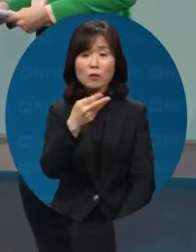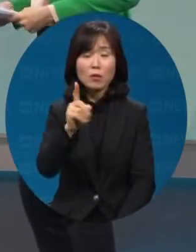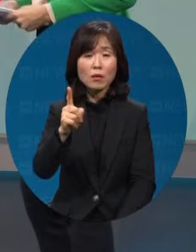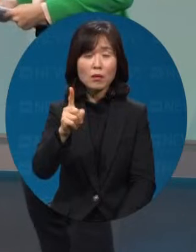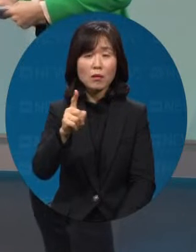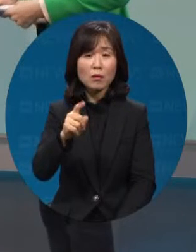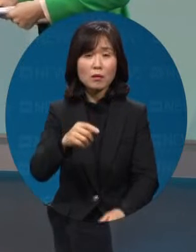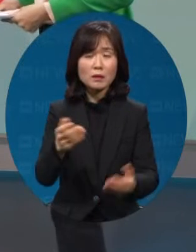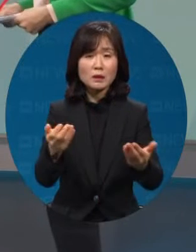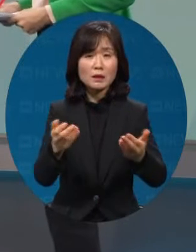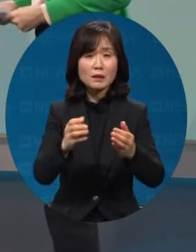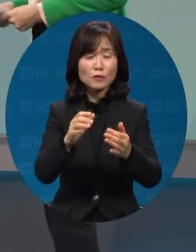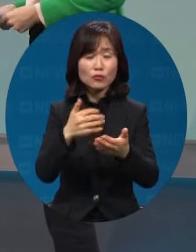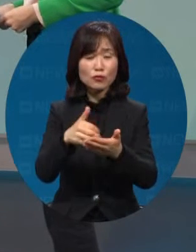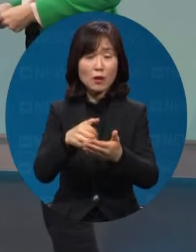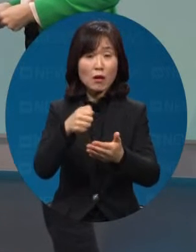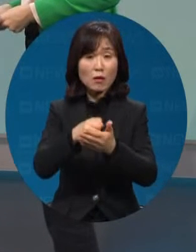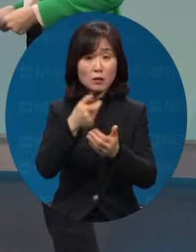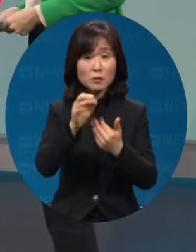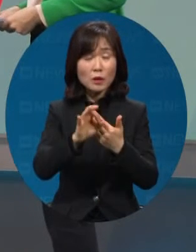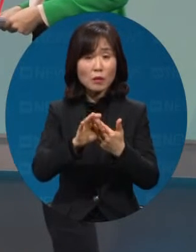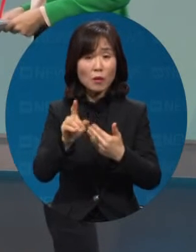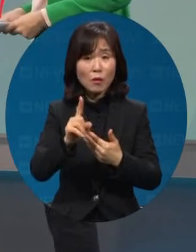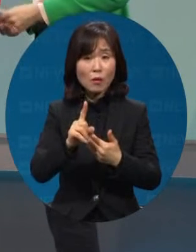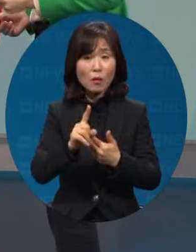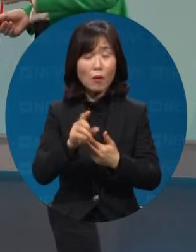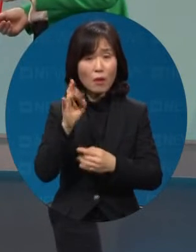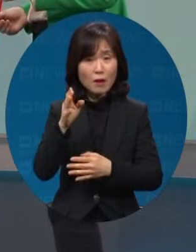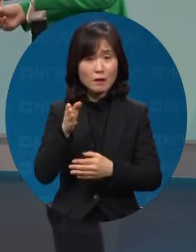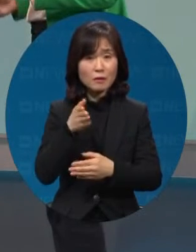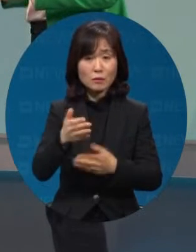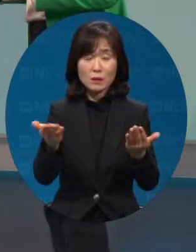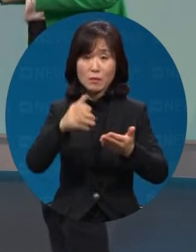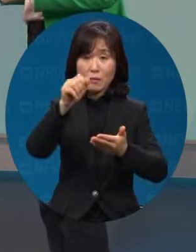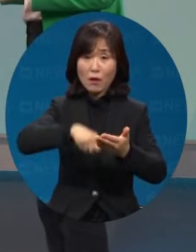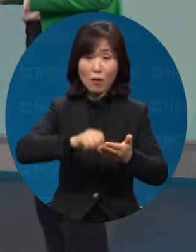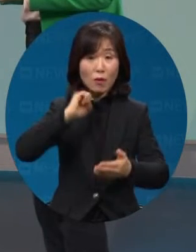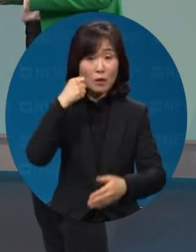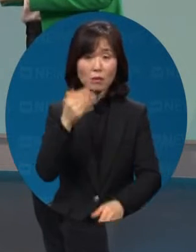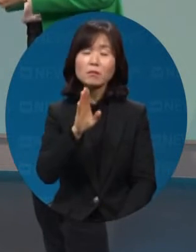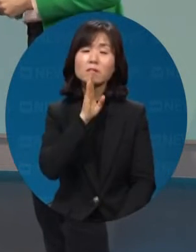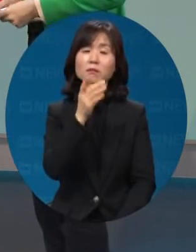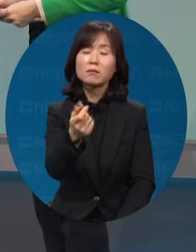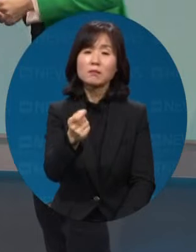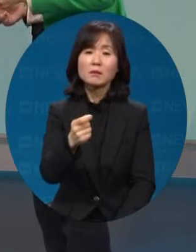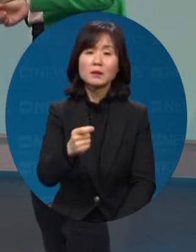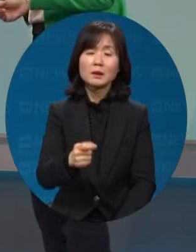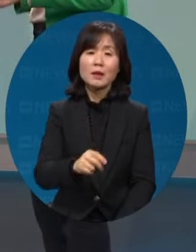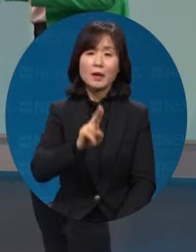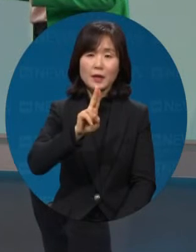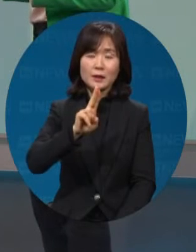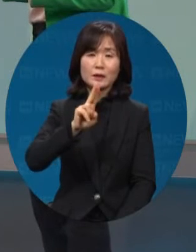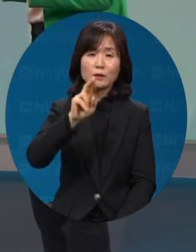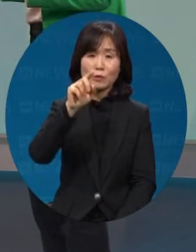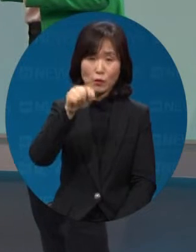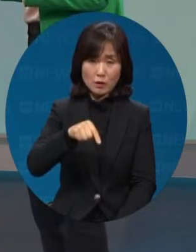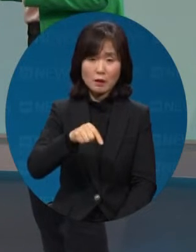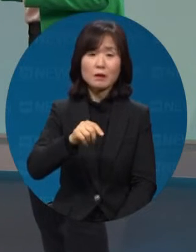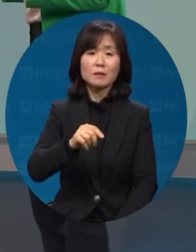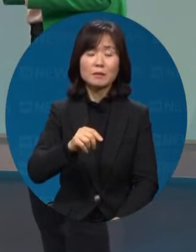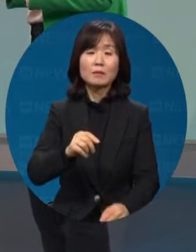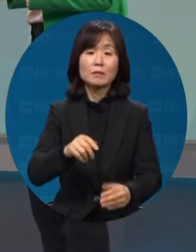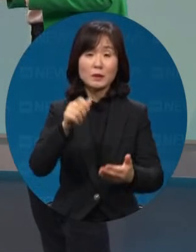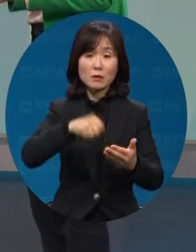이 전문직 비자라는 게 원래는 굉장히 받기 어려운 비자인 모양이죠. 맞습니다. 미국의 경우는 이른바 H1 비자라고 전